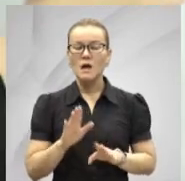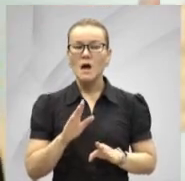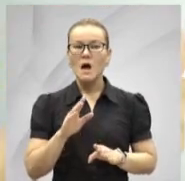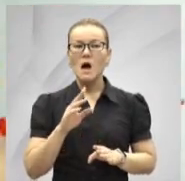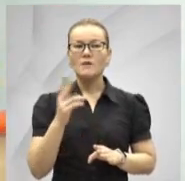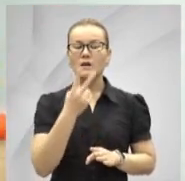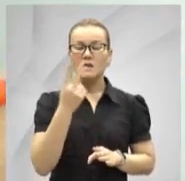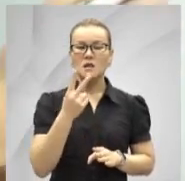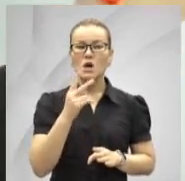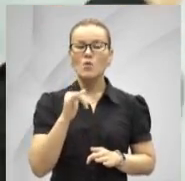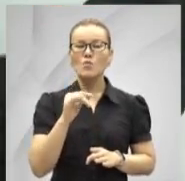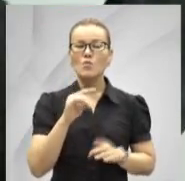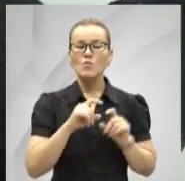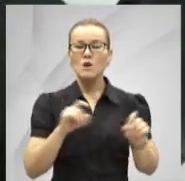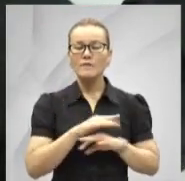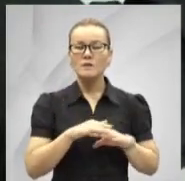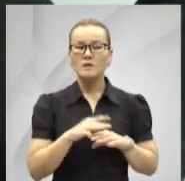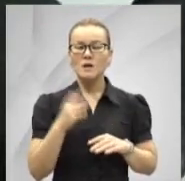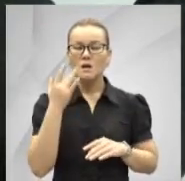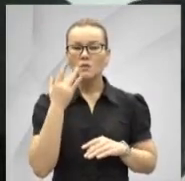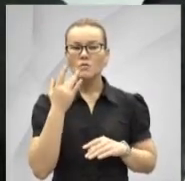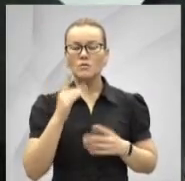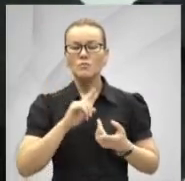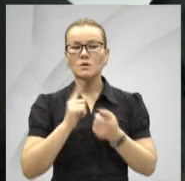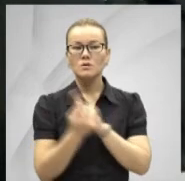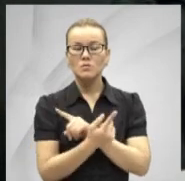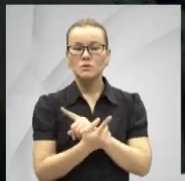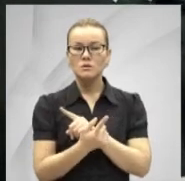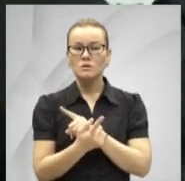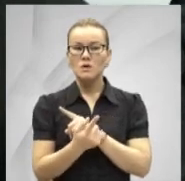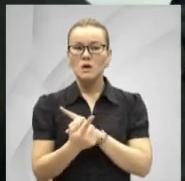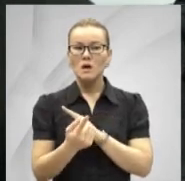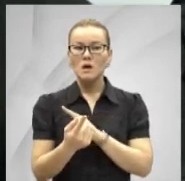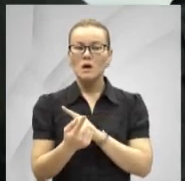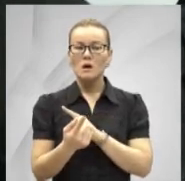уравнение. Решим его путем переноса неизвестных в одну сторону, известных в другую.